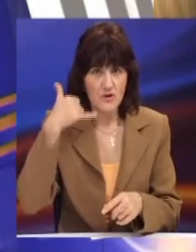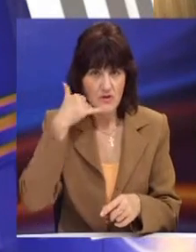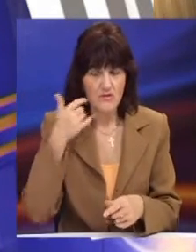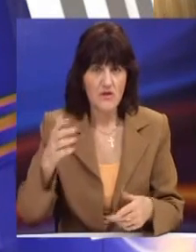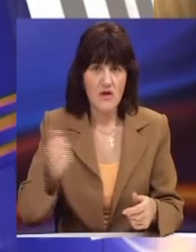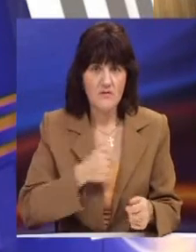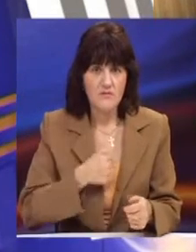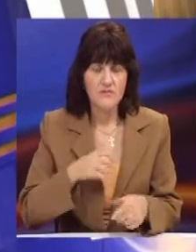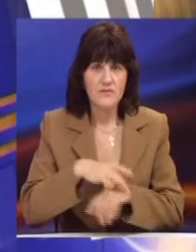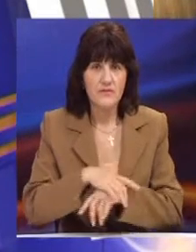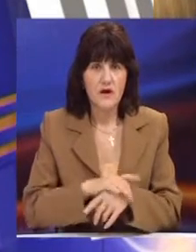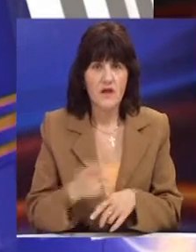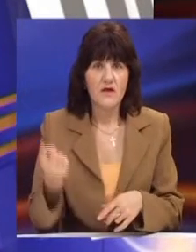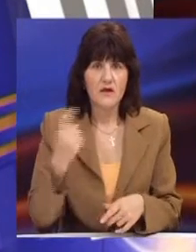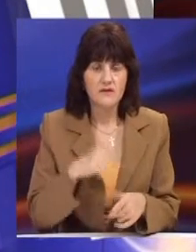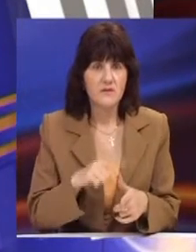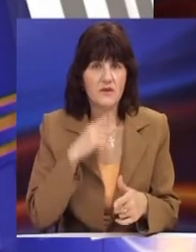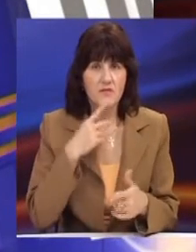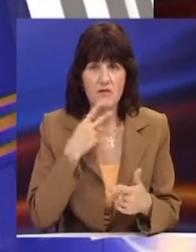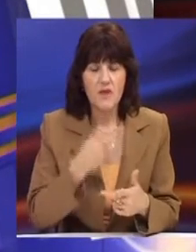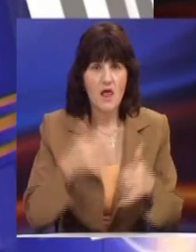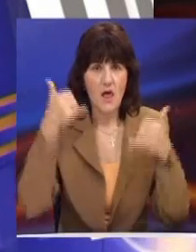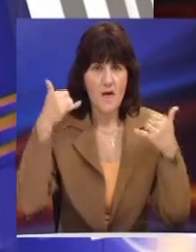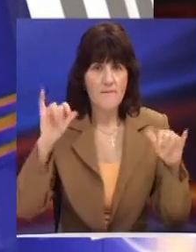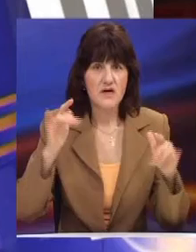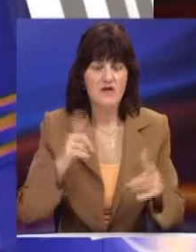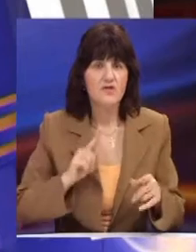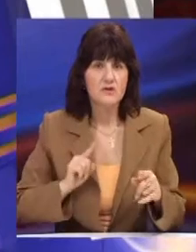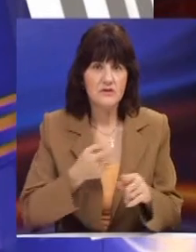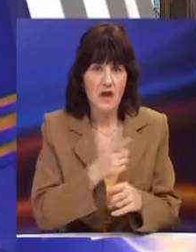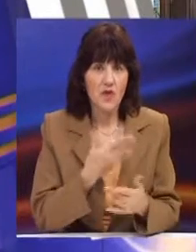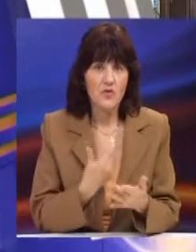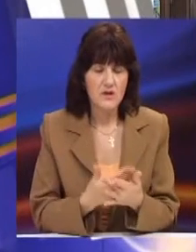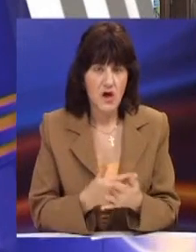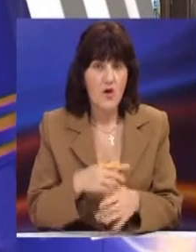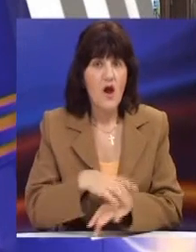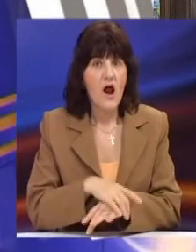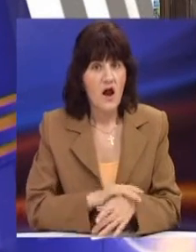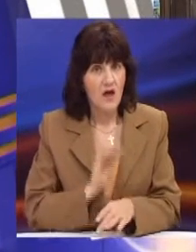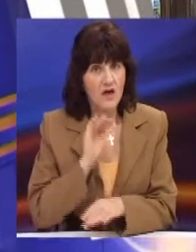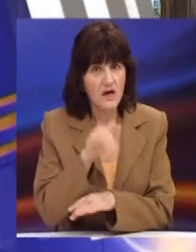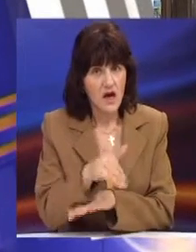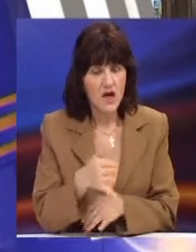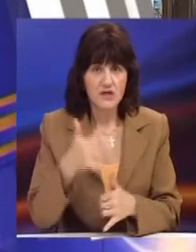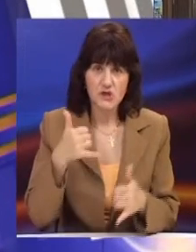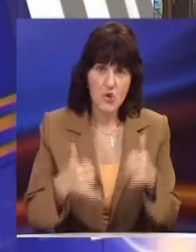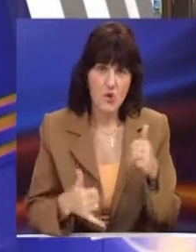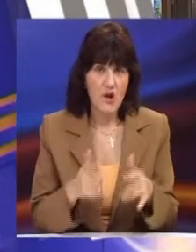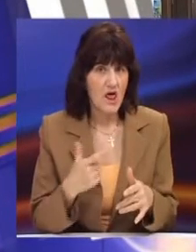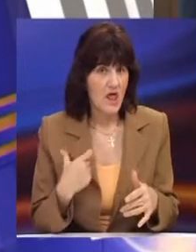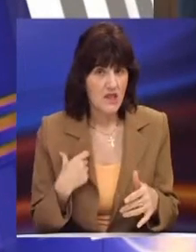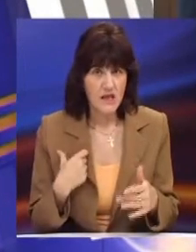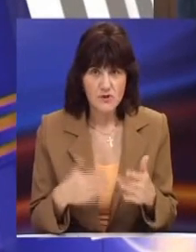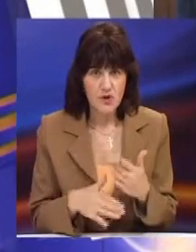ekipa je stigla uz obrazloženje da je prethodno bila na terenu u Bikovu. Da li je lekarska pomoć stigla kasno ili se pacijentu nije moglo